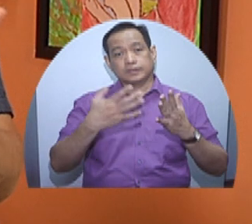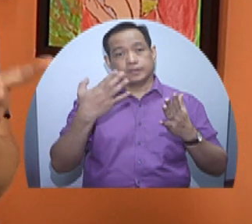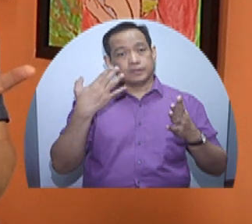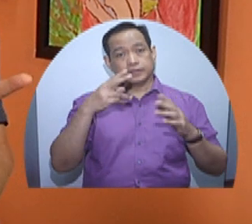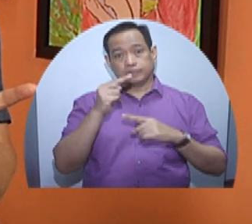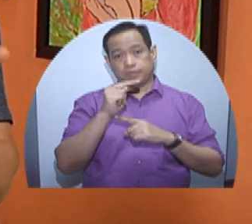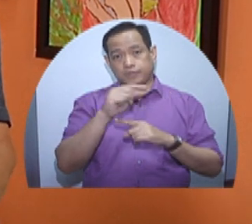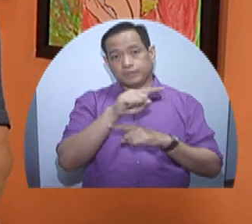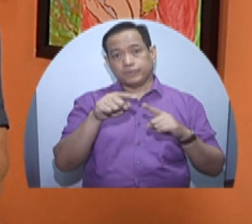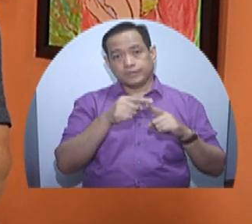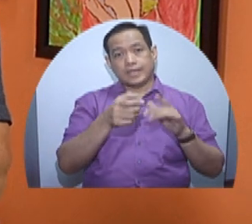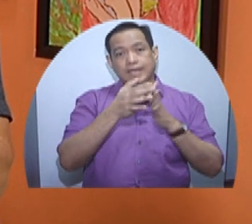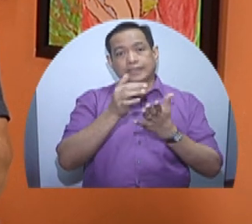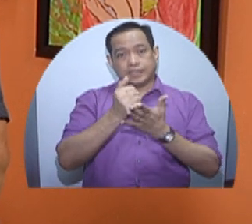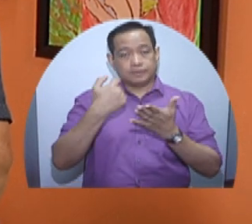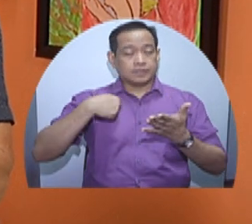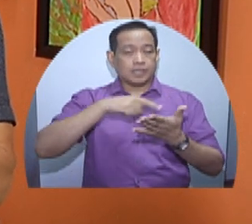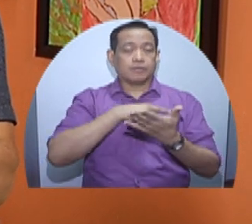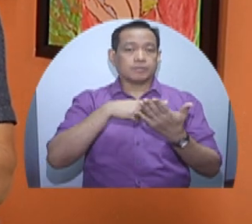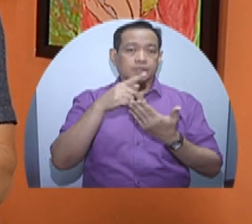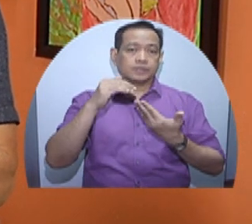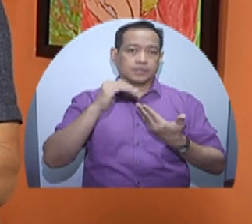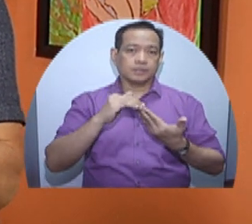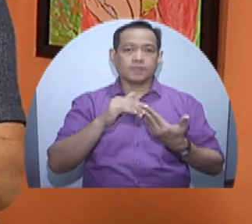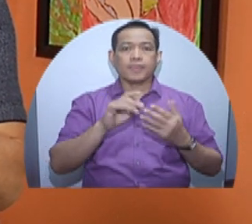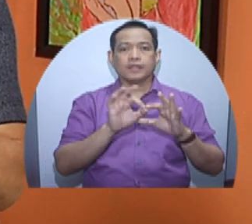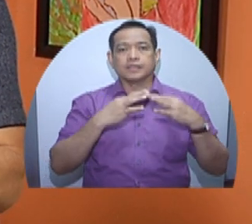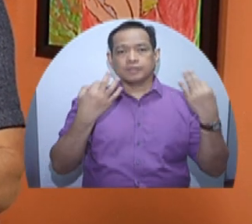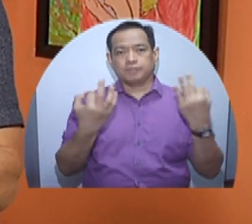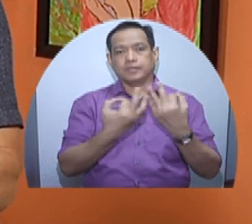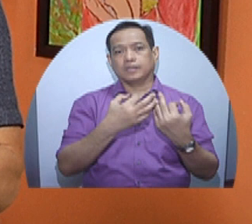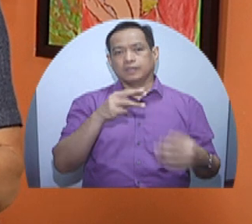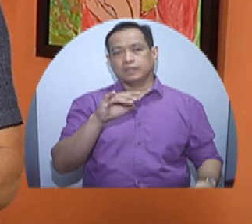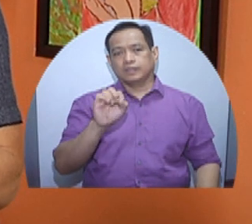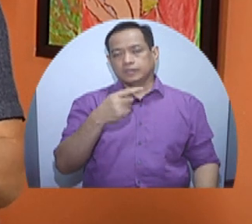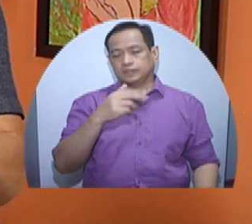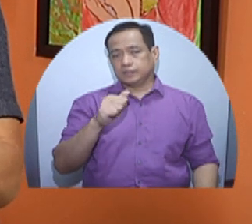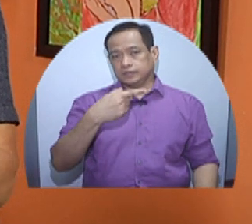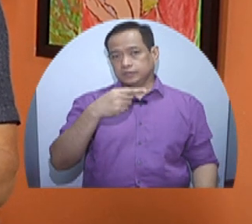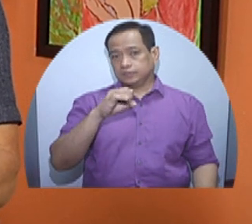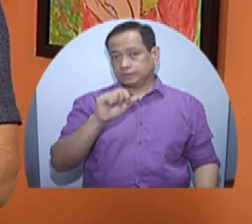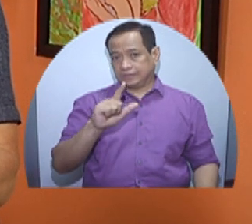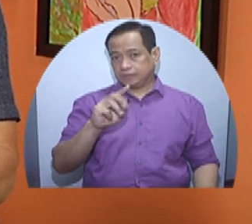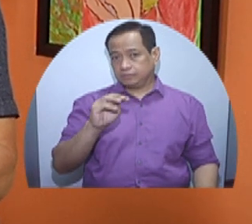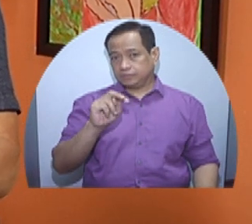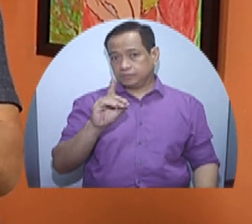Itong nakaraang Nobyembre na manawagan sa ating programa ang pamilya ni Maesha Gail